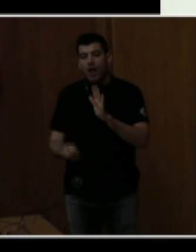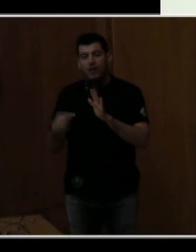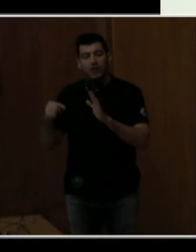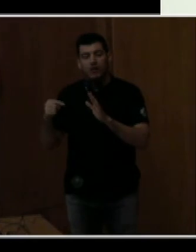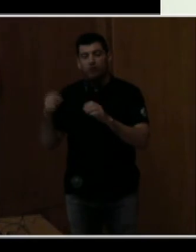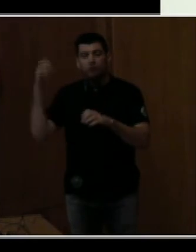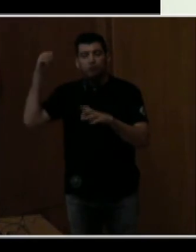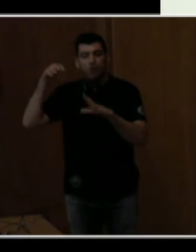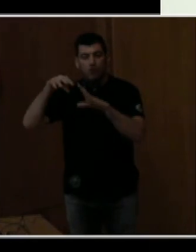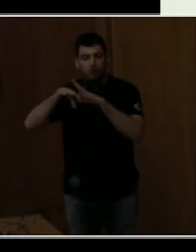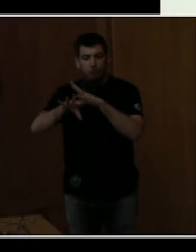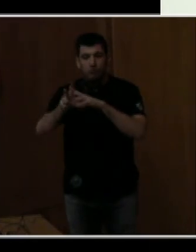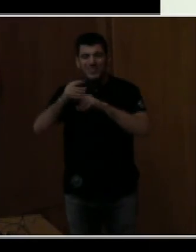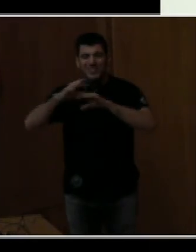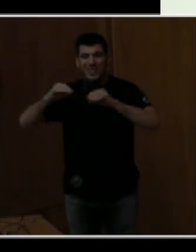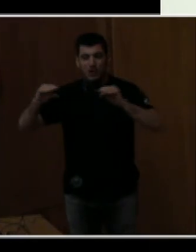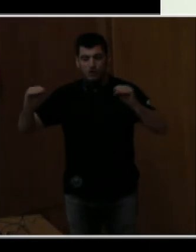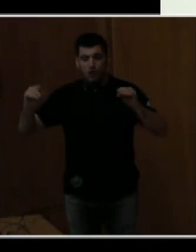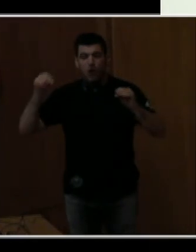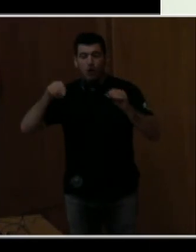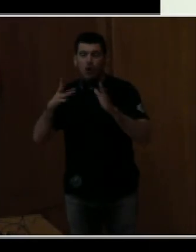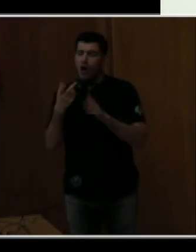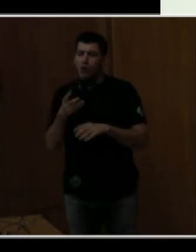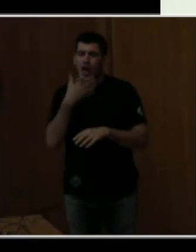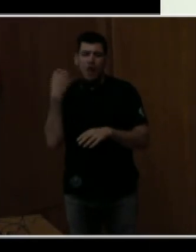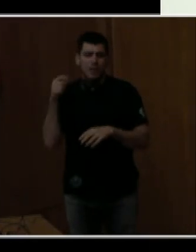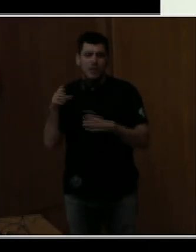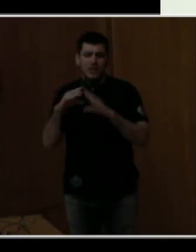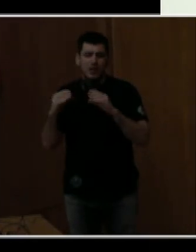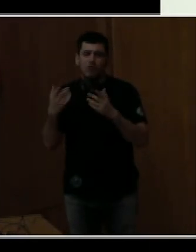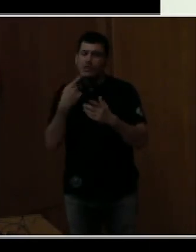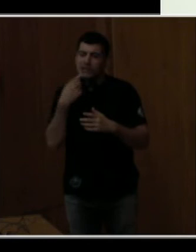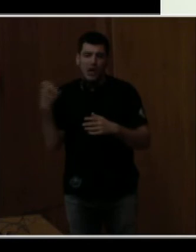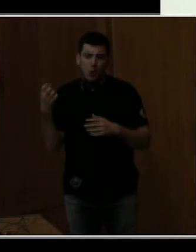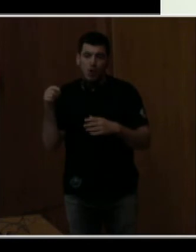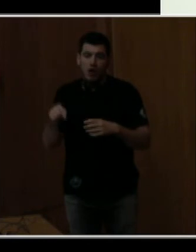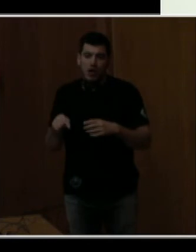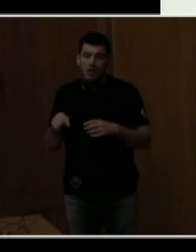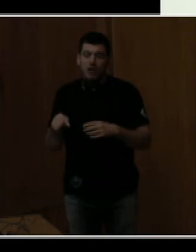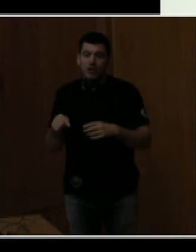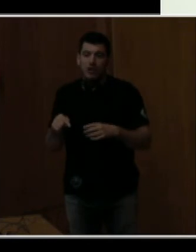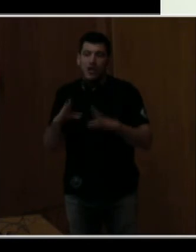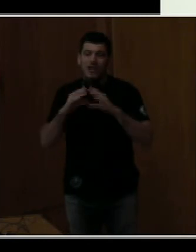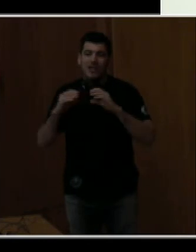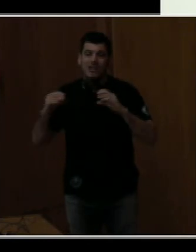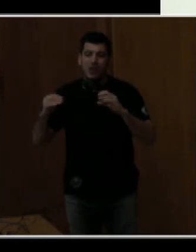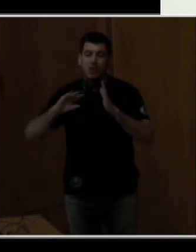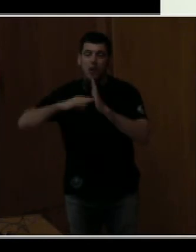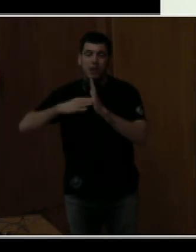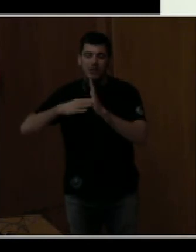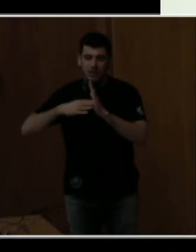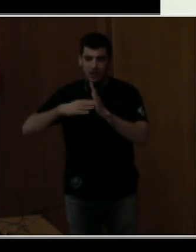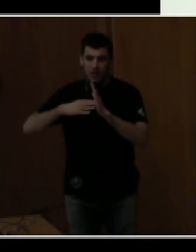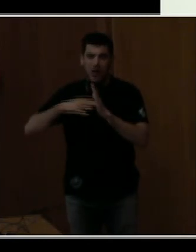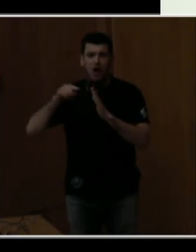Όταν λέμε σύννεφο εννοούμε τα cloud services όπως τα λέει ο κόσμος γενικά και σε αυτά αναφέρεται σε